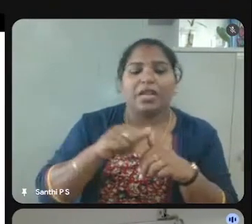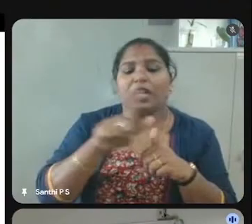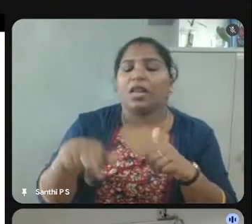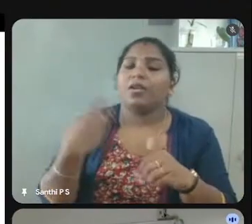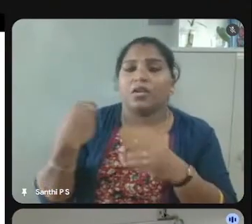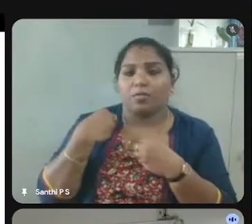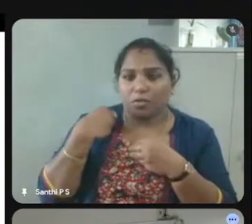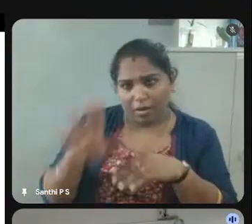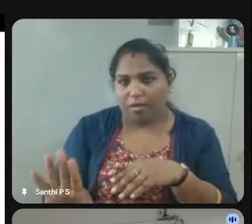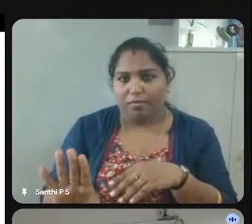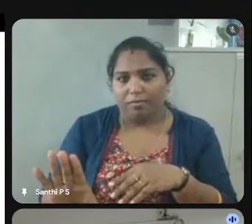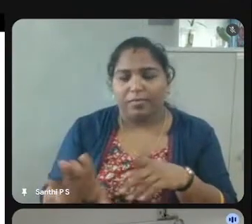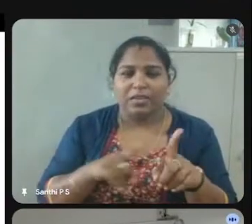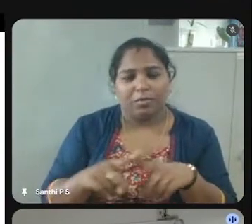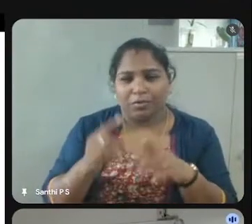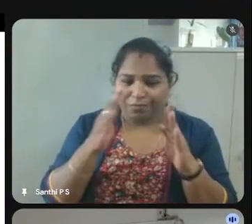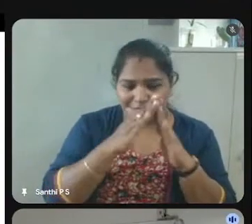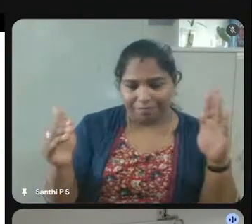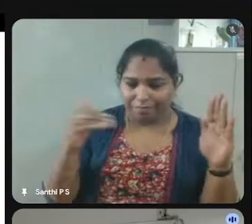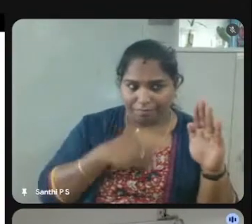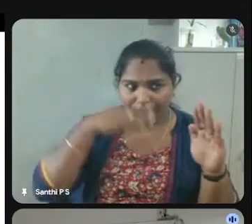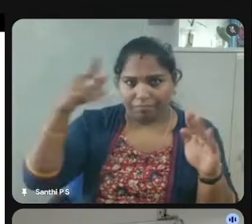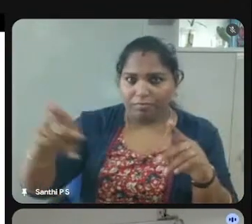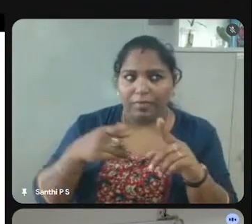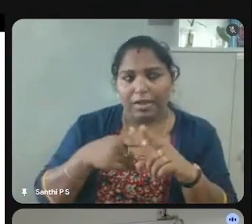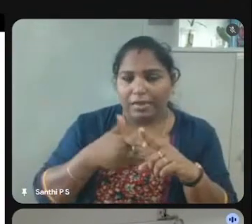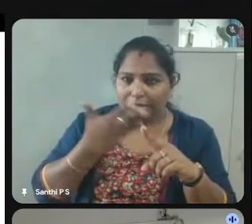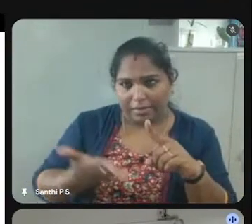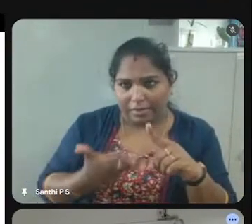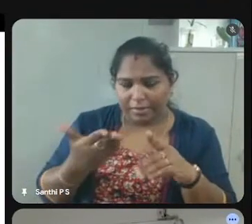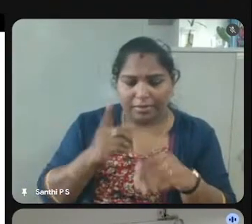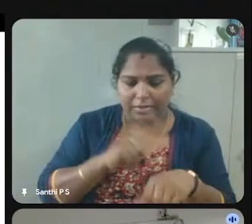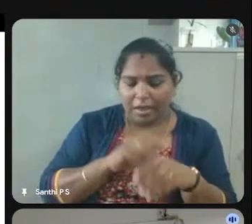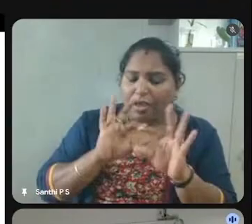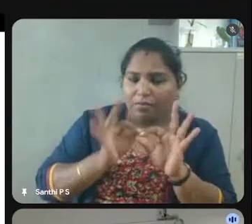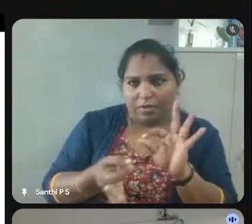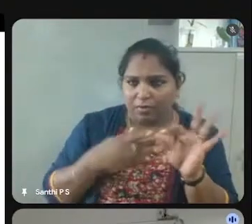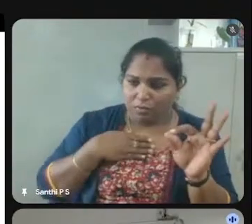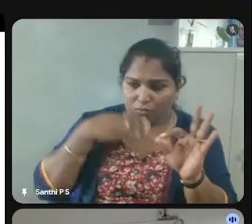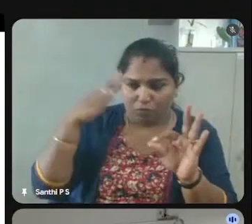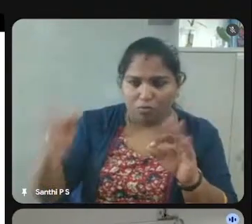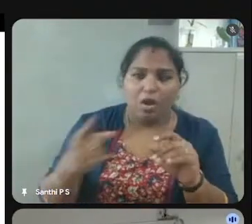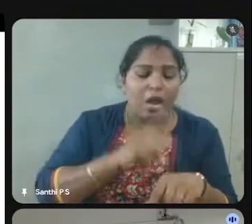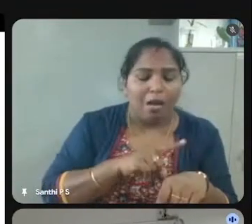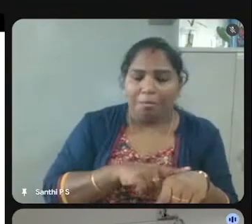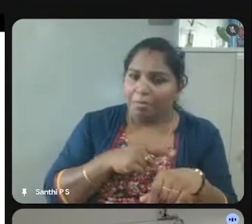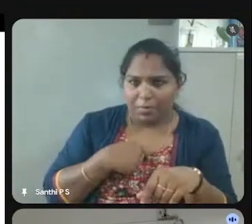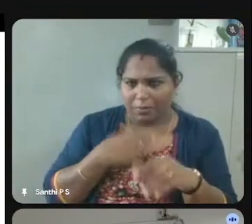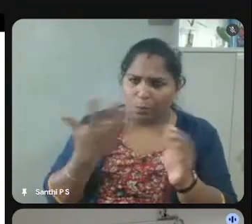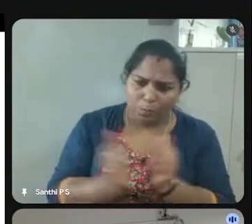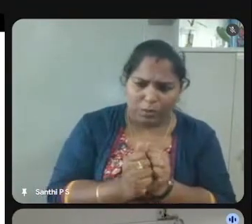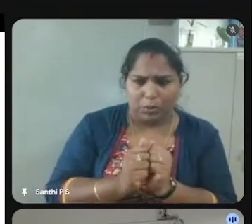നിന്ന് വരുന്നവരാണെന്നുണ്ടെങ്കിൽ അപ്പോ ആ കുട്ടിക്ക് തെറപ്പിയുടെ ടൈം അല്ലെങ്കിൽ തെറപ്പിക്ക് കുഞ്ഞിന് വേണ്ടി അമ്മ കൊടുക്കുന്ന സമയം അല്ലെ അച്ഛൻ കൊടുക്കുന്ന